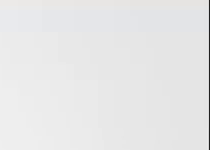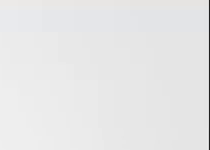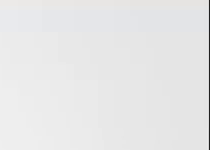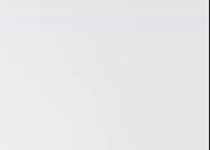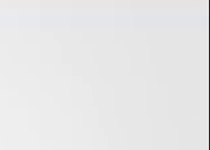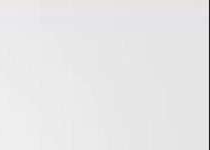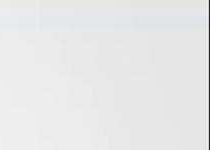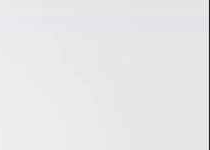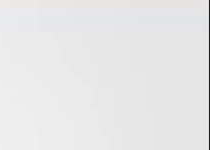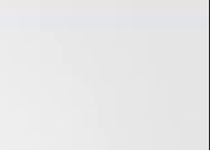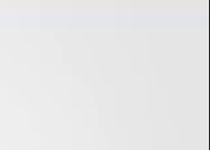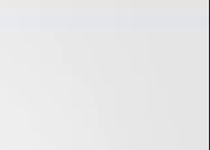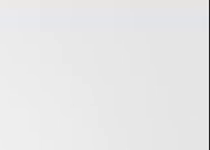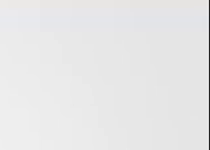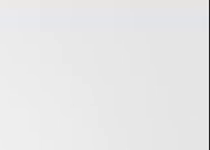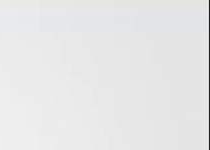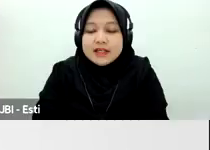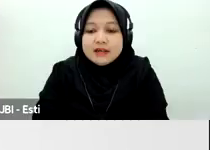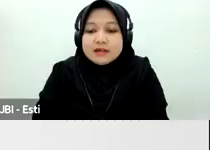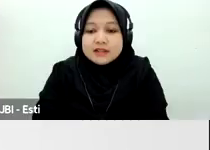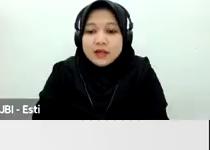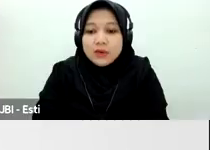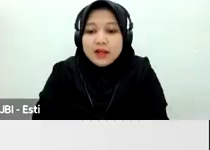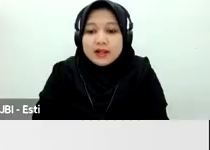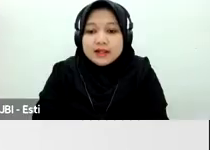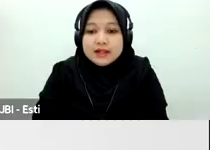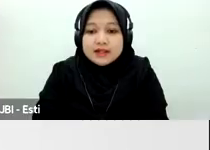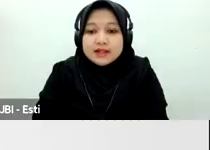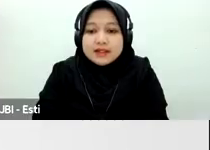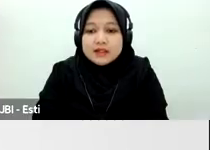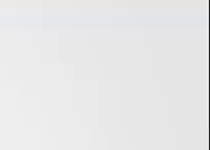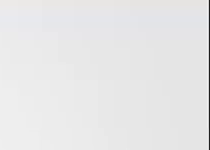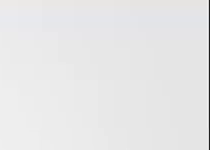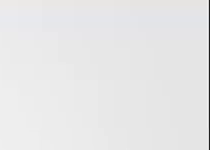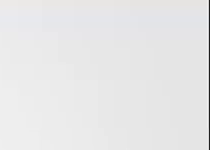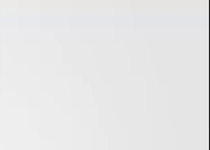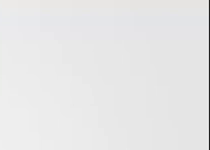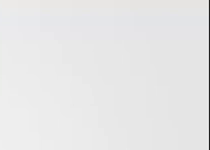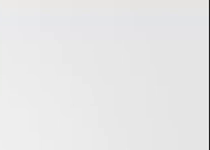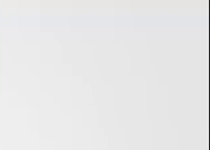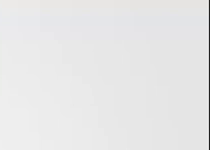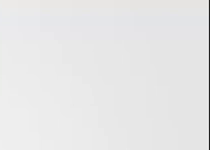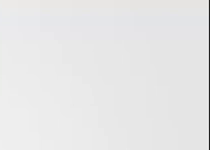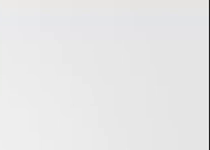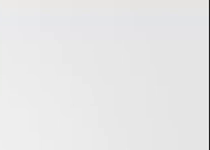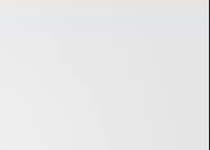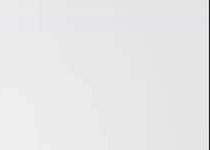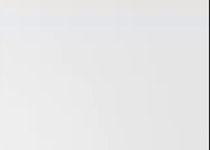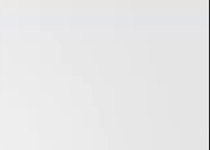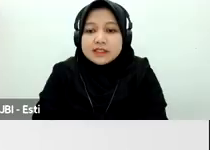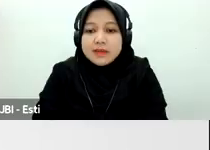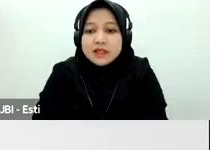nanti keketik nggak jadi saya ulang lagi sebagai